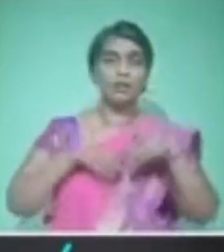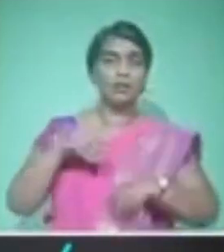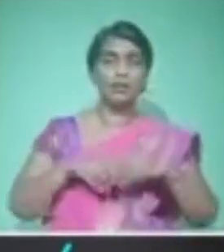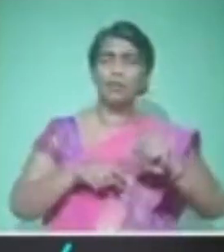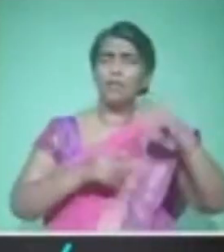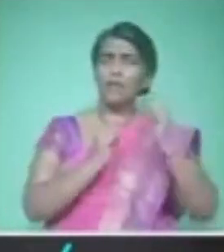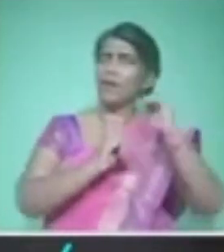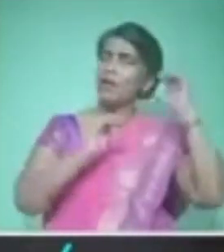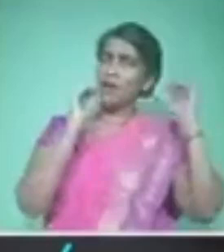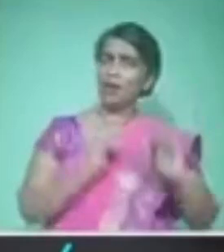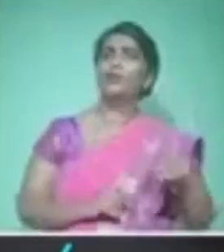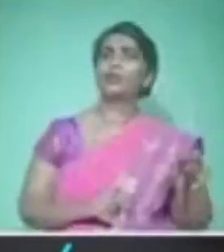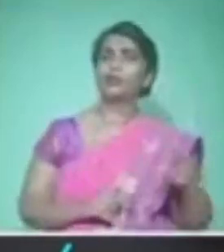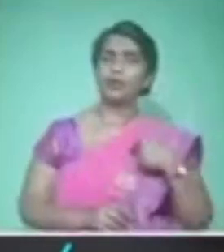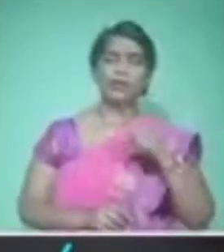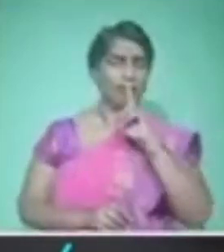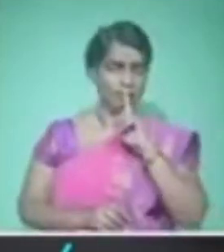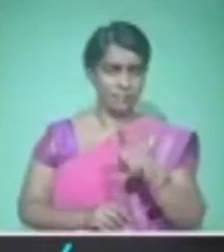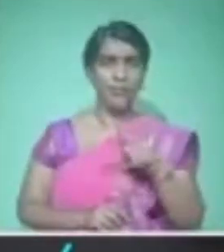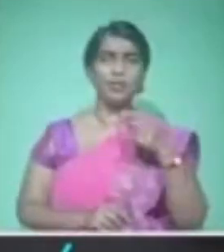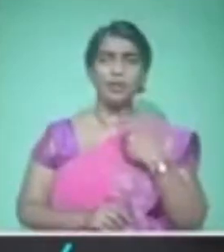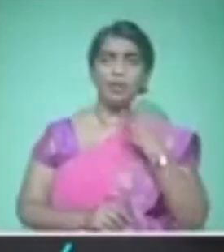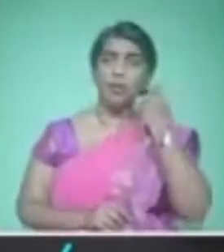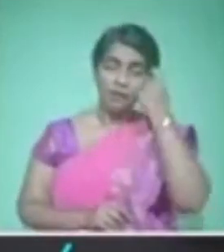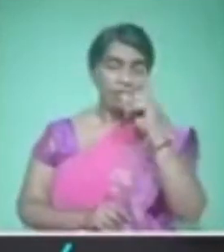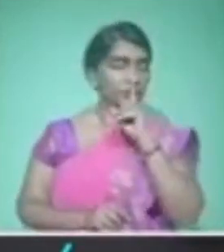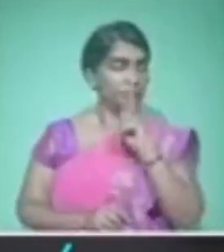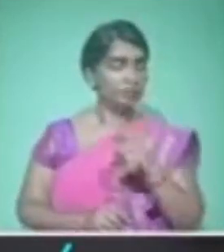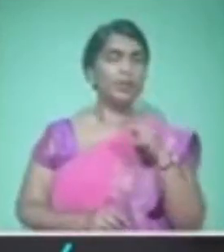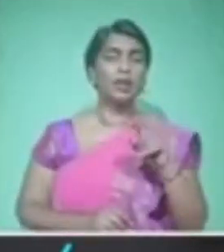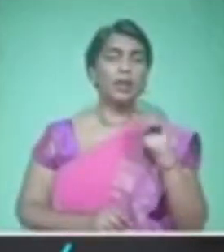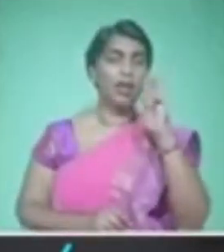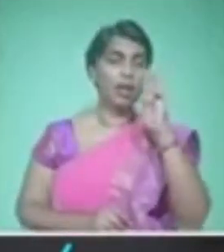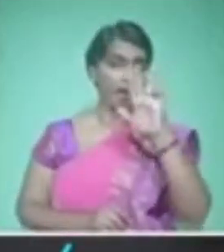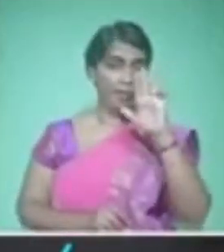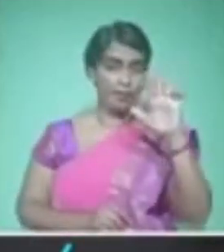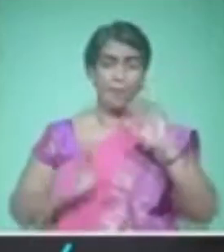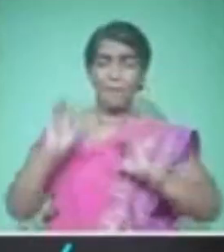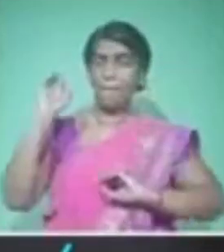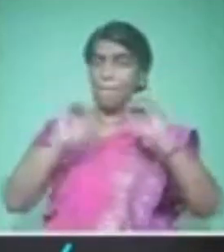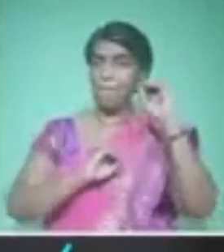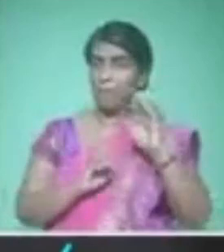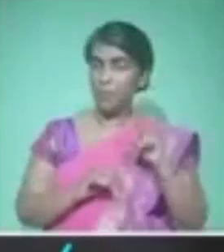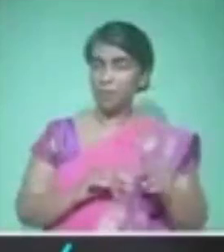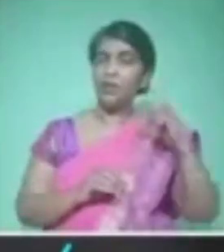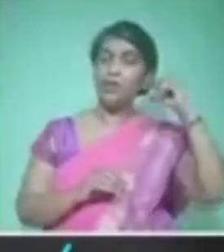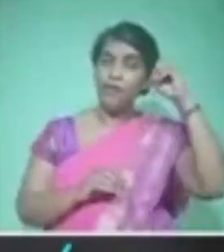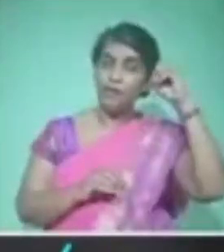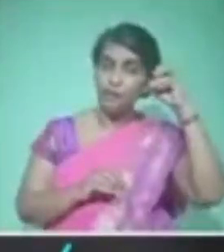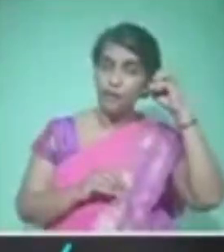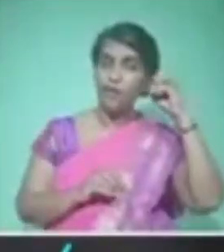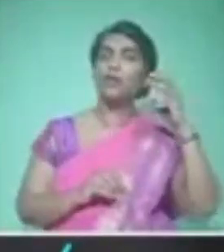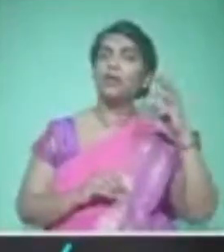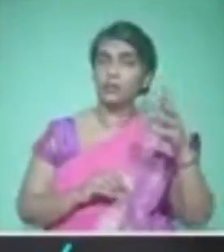අඩු කරන්න පුළුවන් ඉතින් අපේ යෝජනාව මේකයි අපේ යෝජනාව ඇවිල්ලා 99%ක්ම ඉන්නේ විදුලියට ග්‍රිඩ්